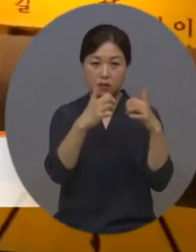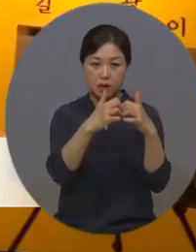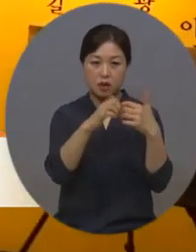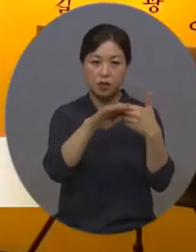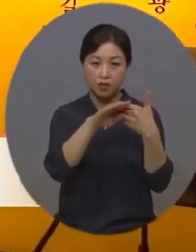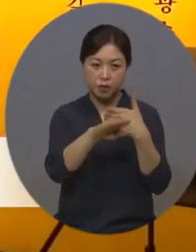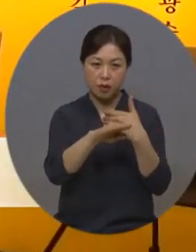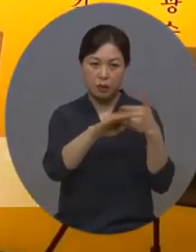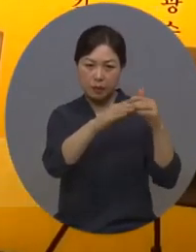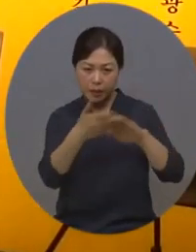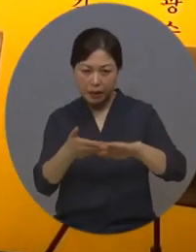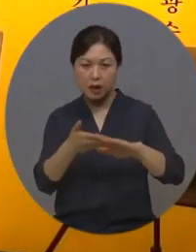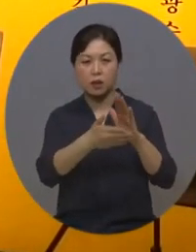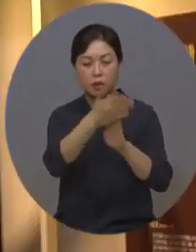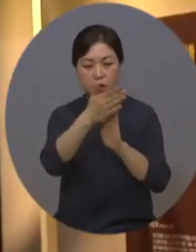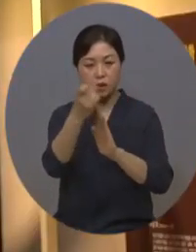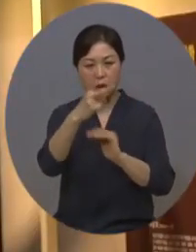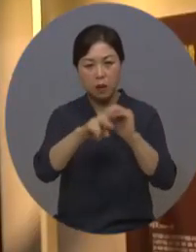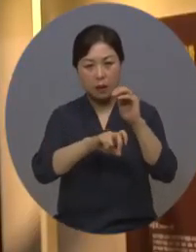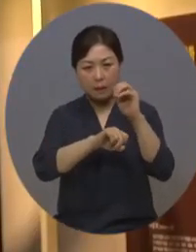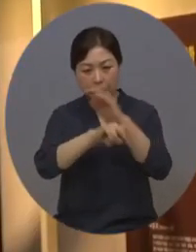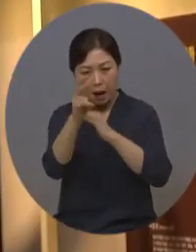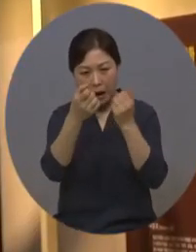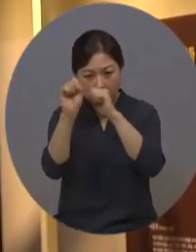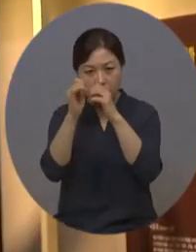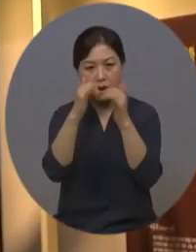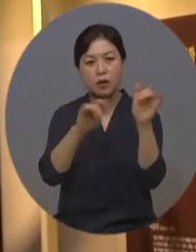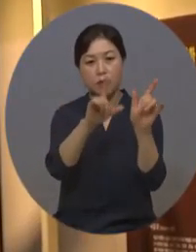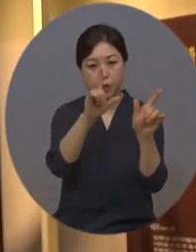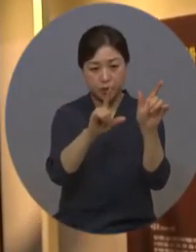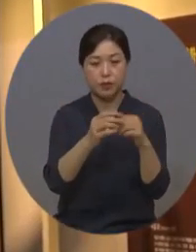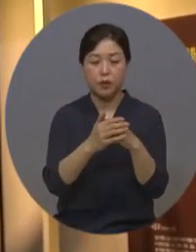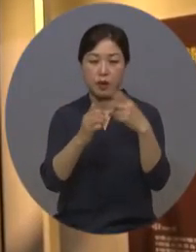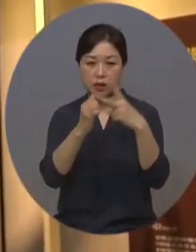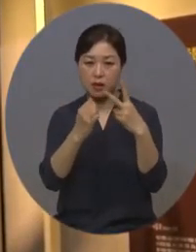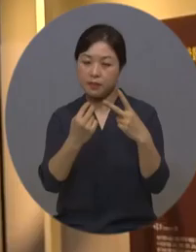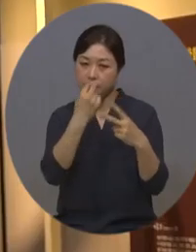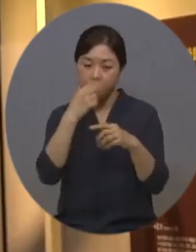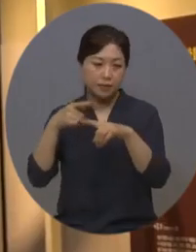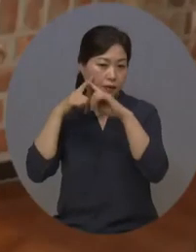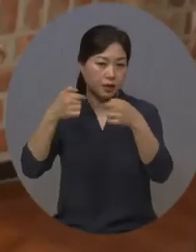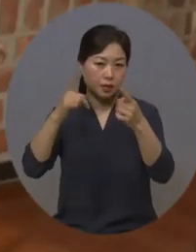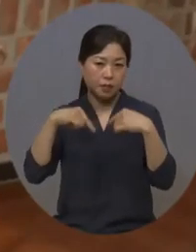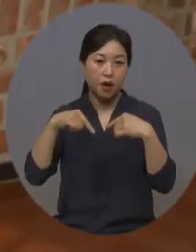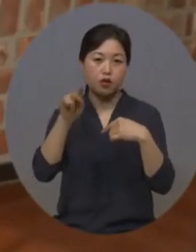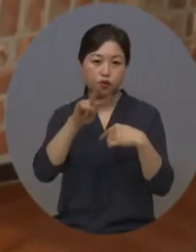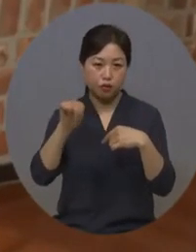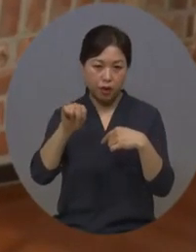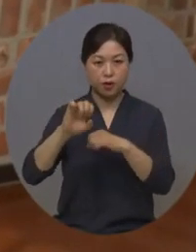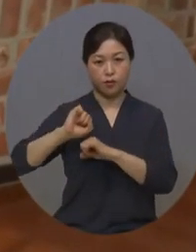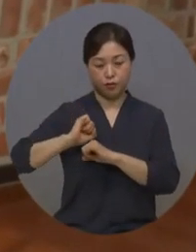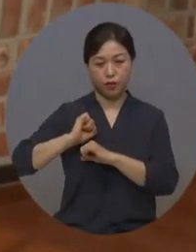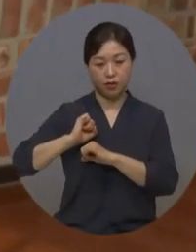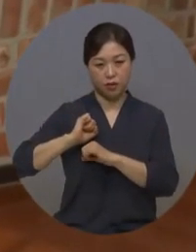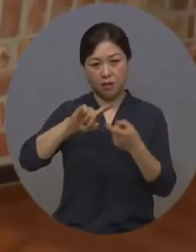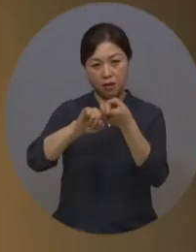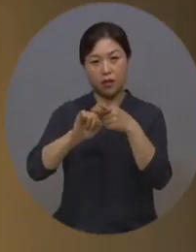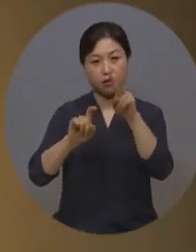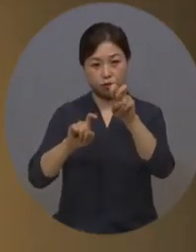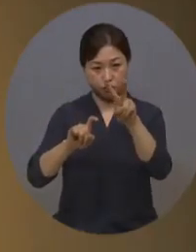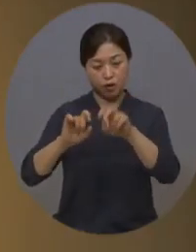피난민들의 모습이 담겼고, 2부 목숨 바쳐 참전한 유엔군에서는 한국전쟁에 참전한 22개국 유엔군의 활동